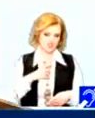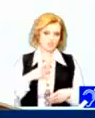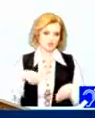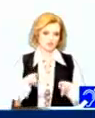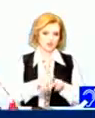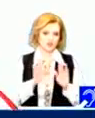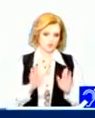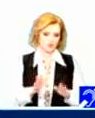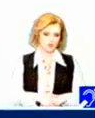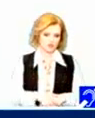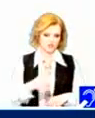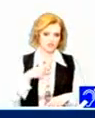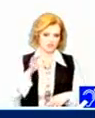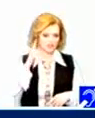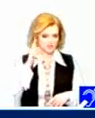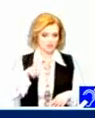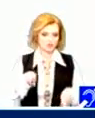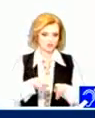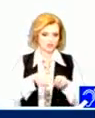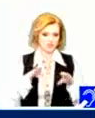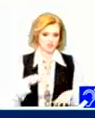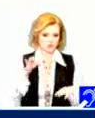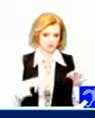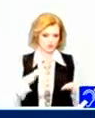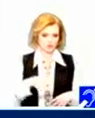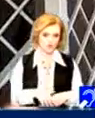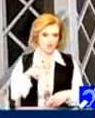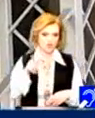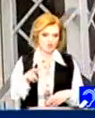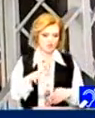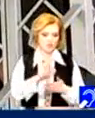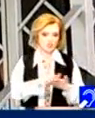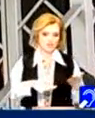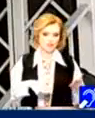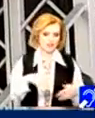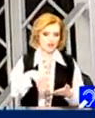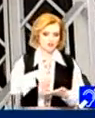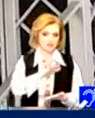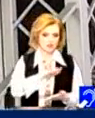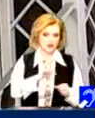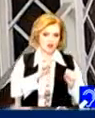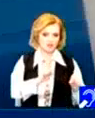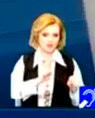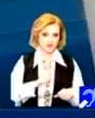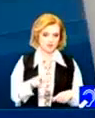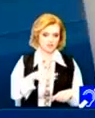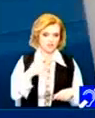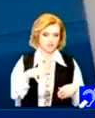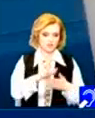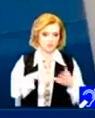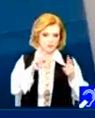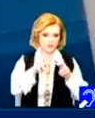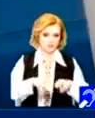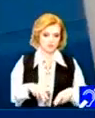La ultima ședință, avocații au cerut să fie revizuită decizia din primul dosar, dar și să fie recuzați cei doi judecători care au